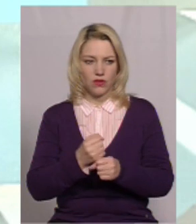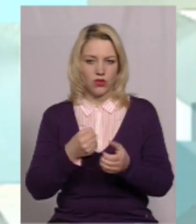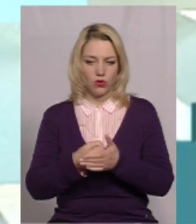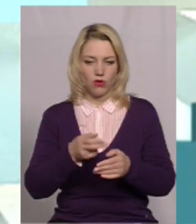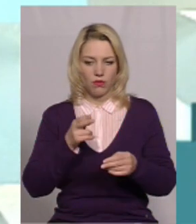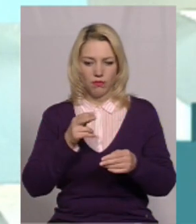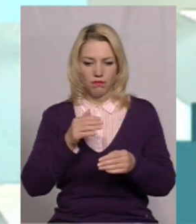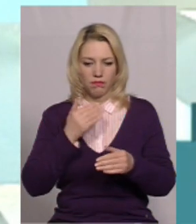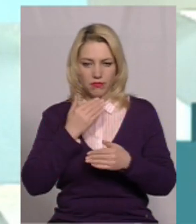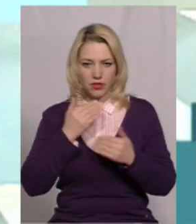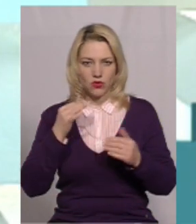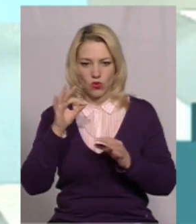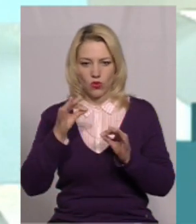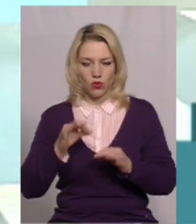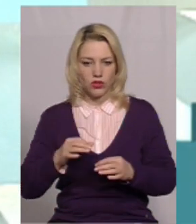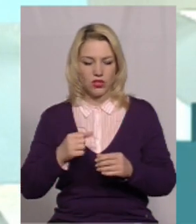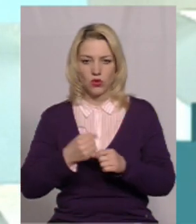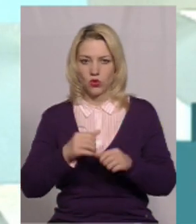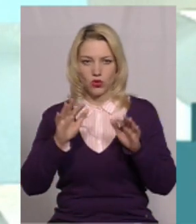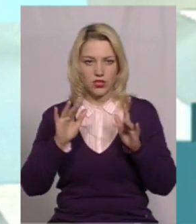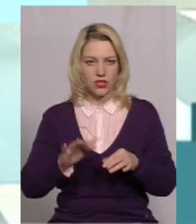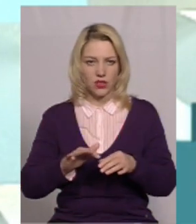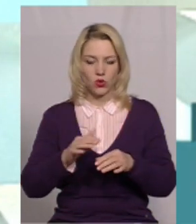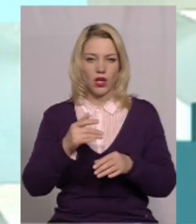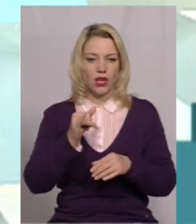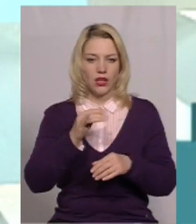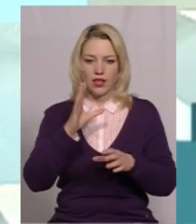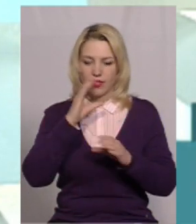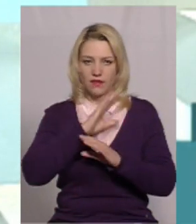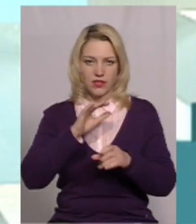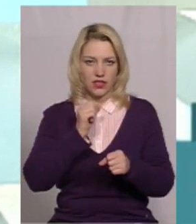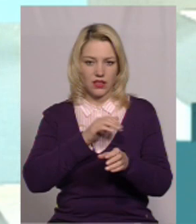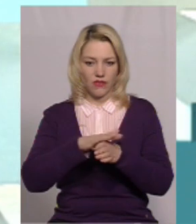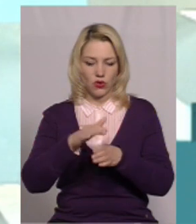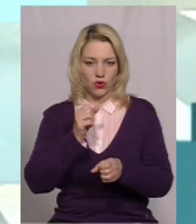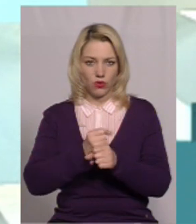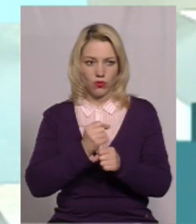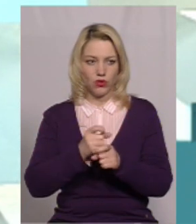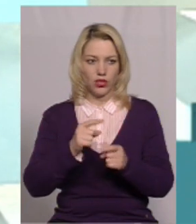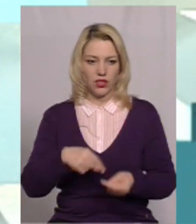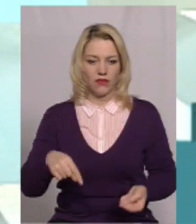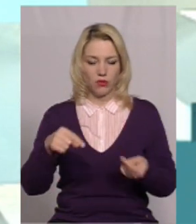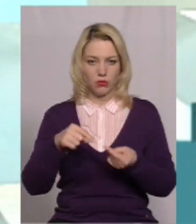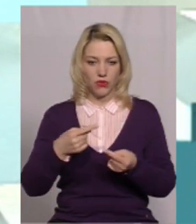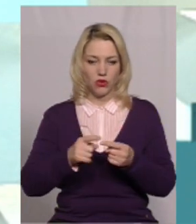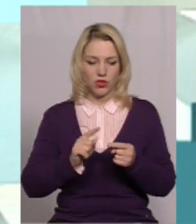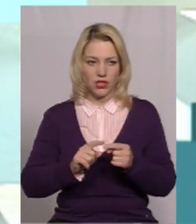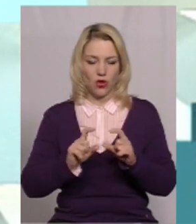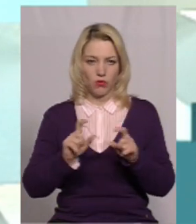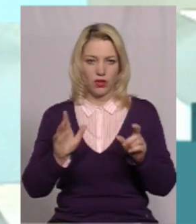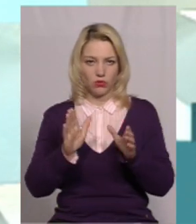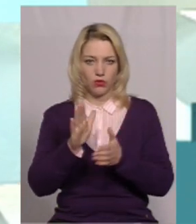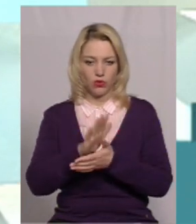снігу. Роботи виконати не встиг. І, відповідно, об'єкт був продовжений на цей